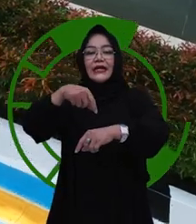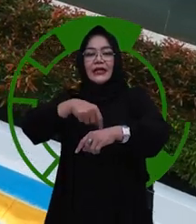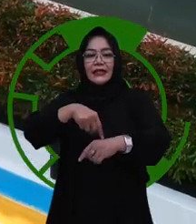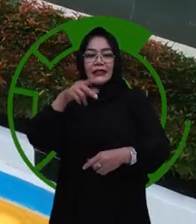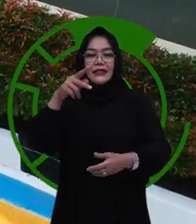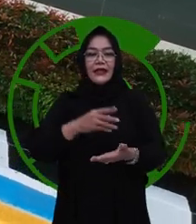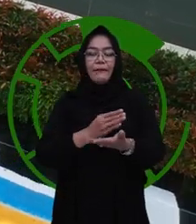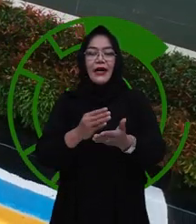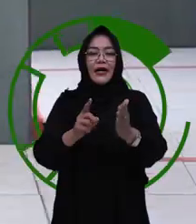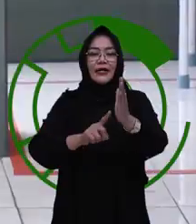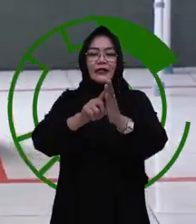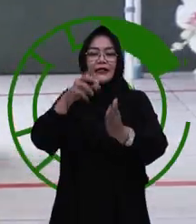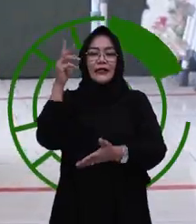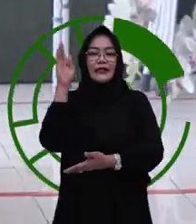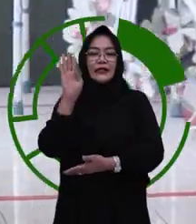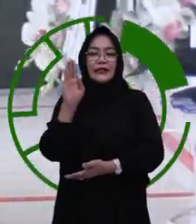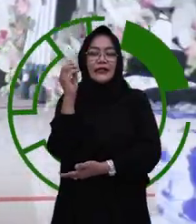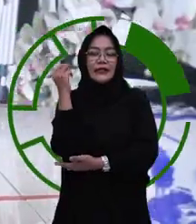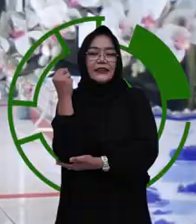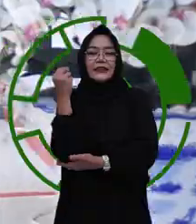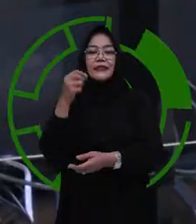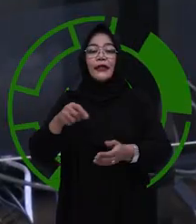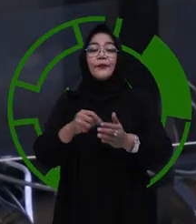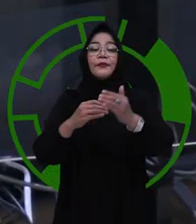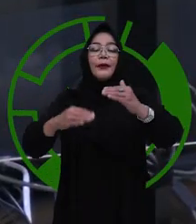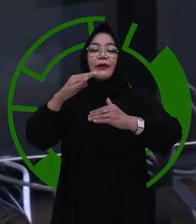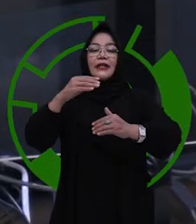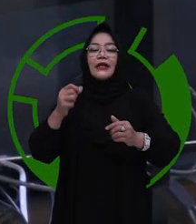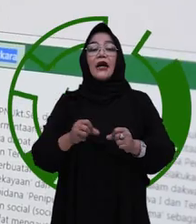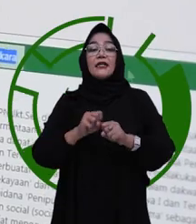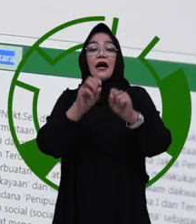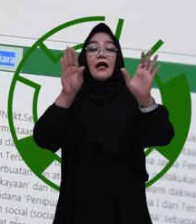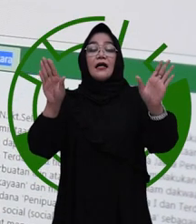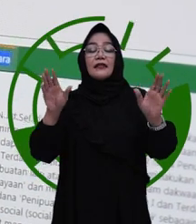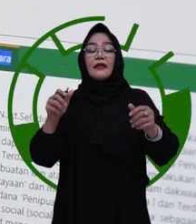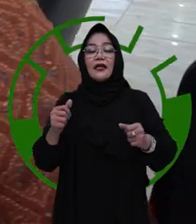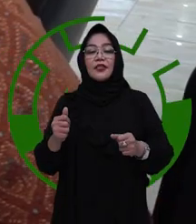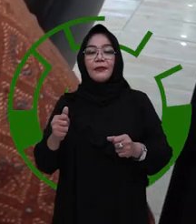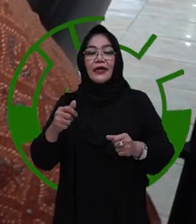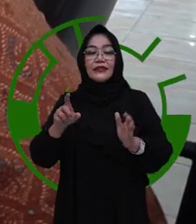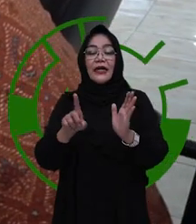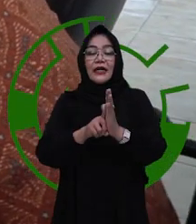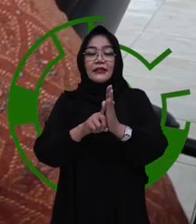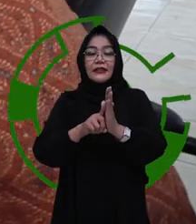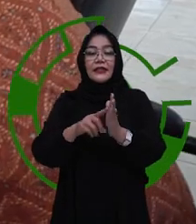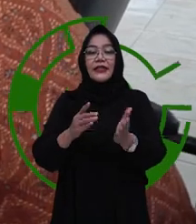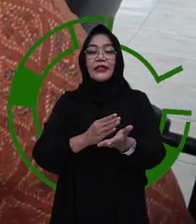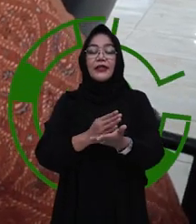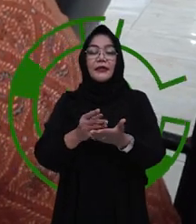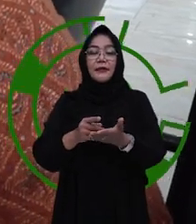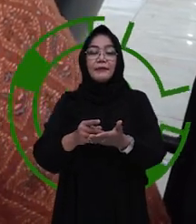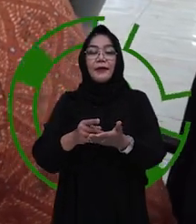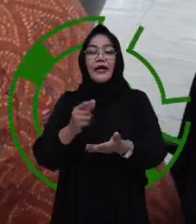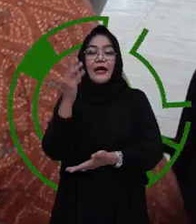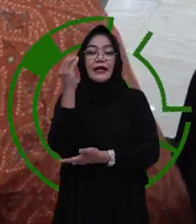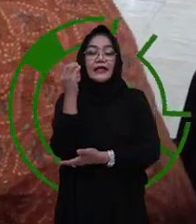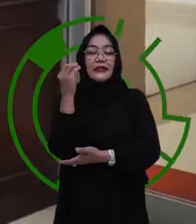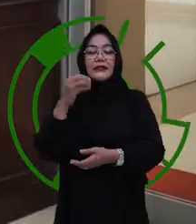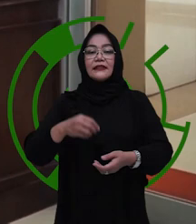Jakarta. 4. Meningkatkan kredibilitas dan transparansi di Pengadilan Tinggi DKI Jakarta.